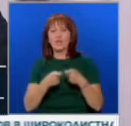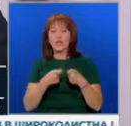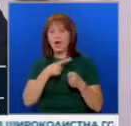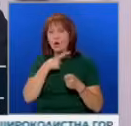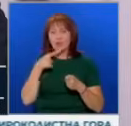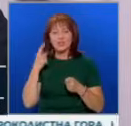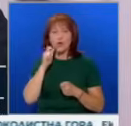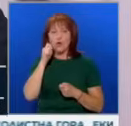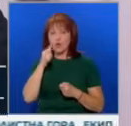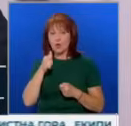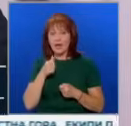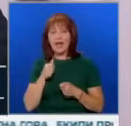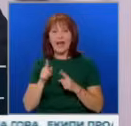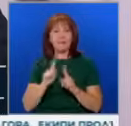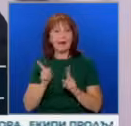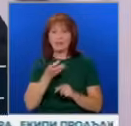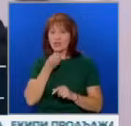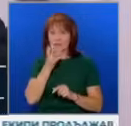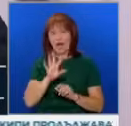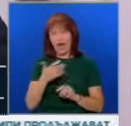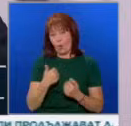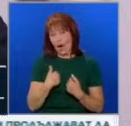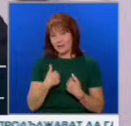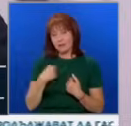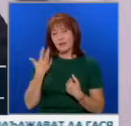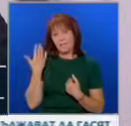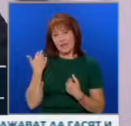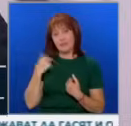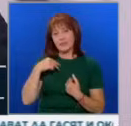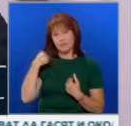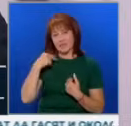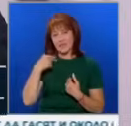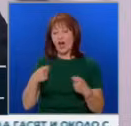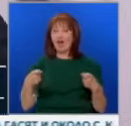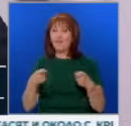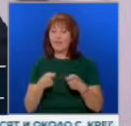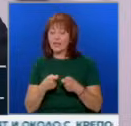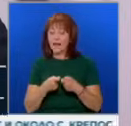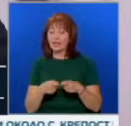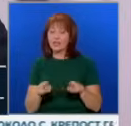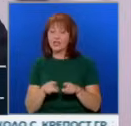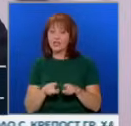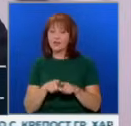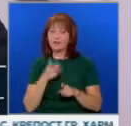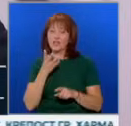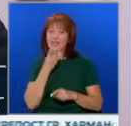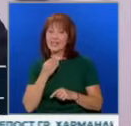и Украина, която нямаше да се случи, ако аз бях президент. Както и войната, която последва след нападението срещу